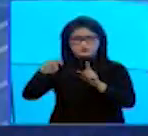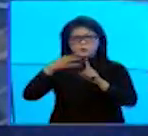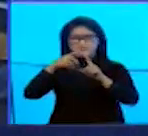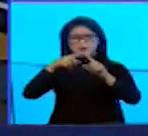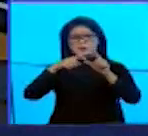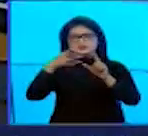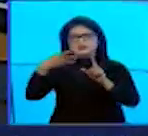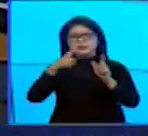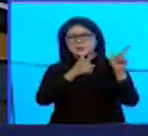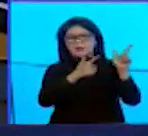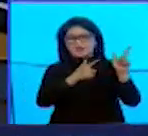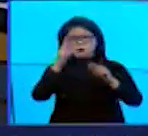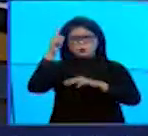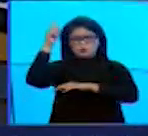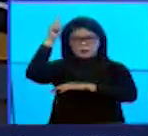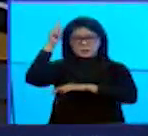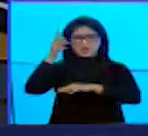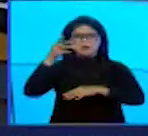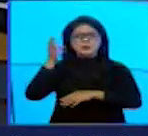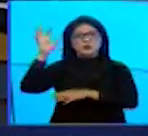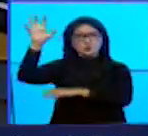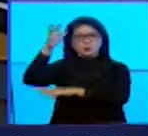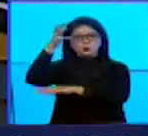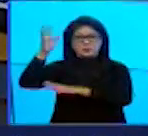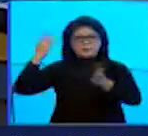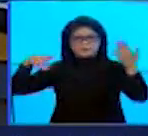ya A Dewi apa perkembangan terkini dari pencarian